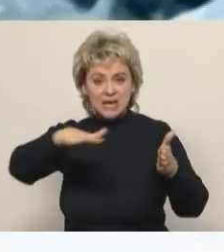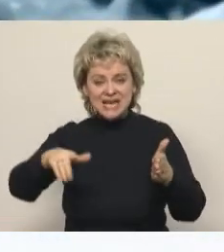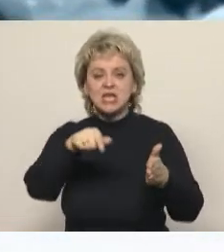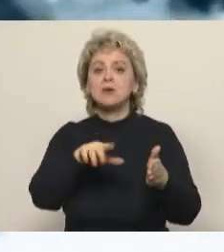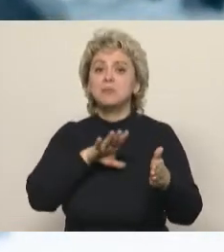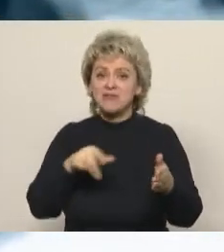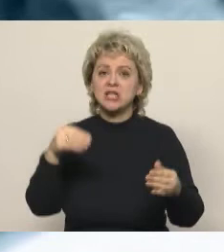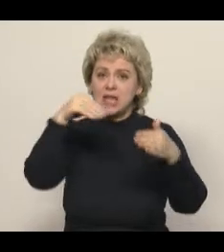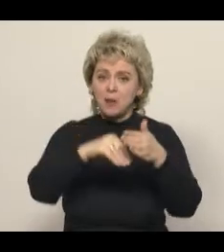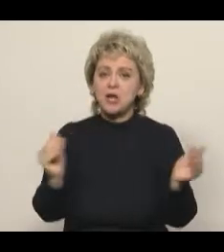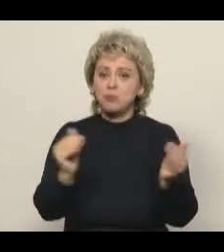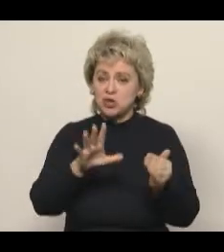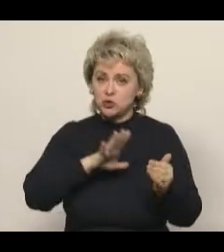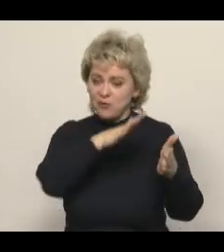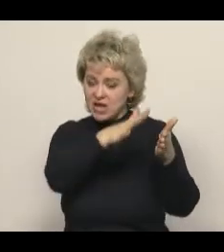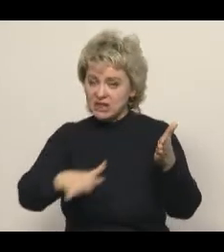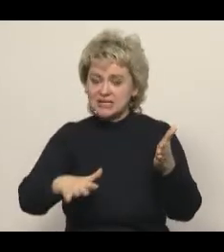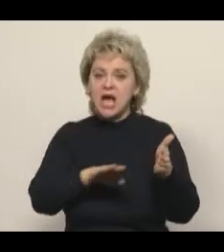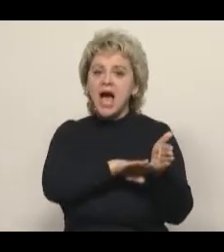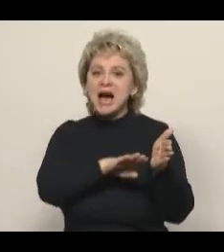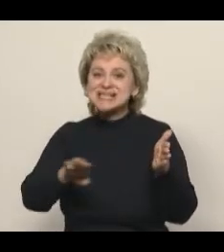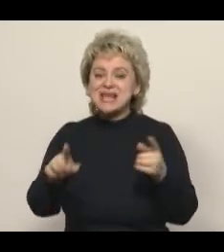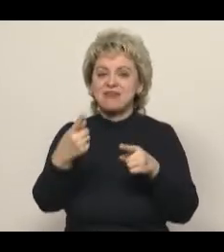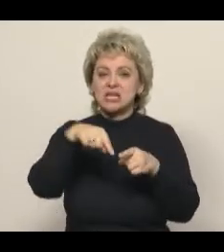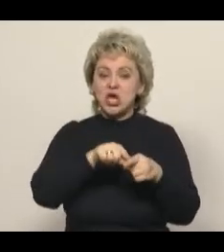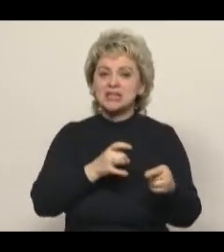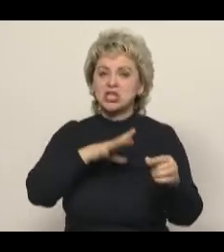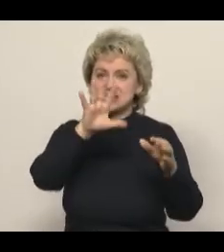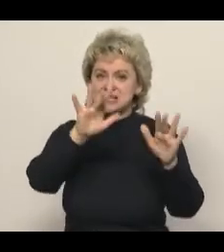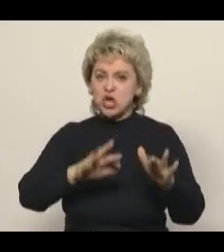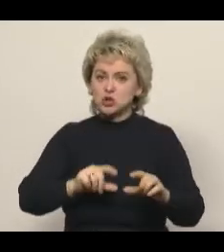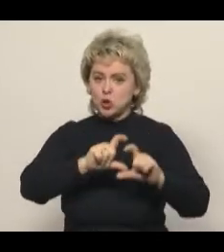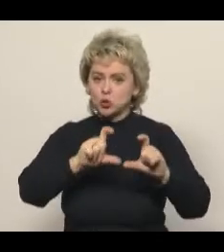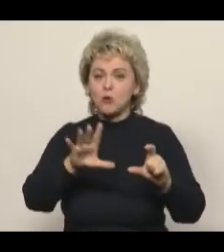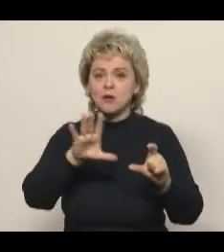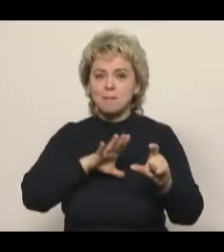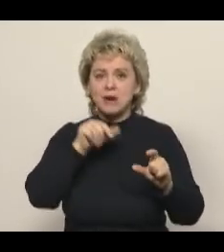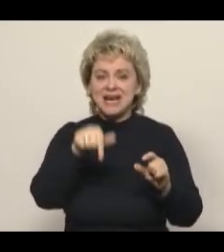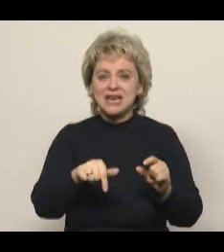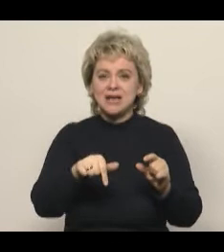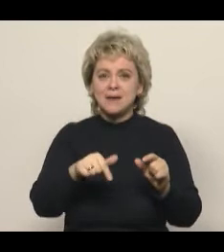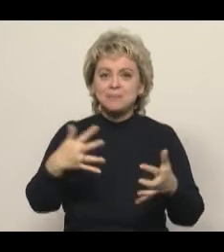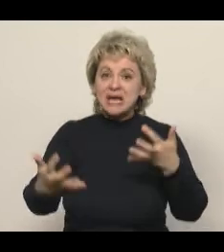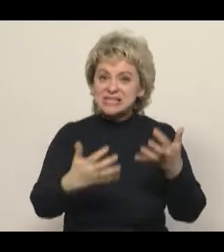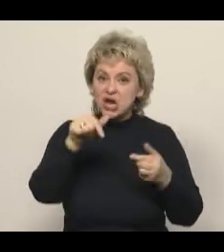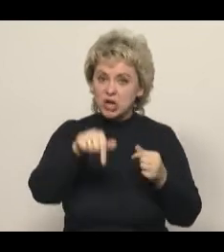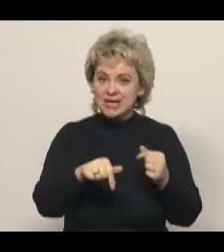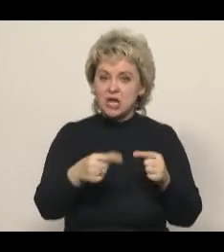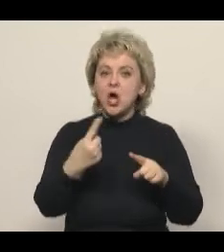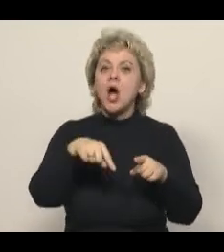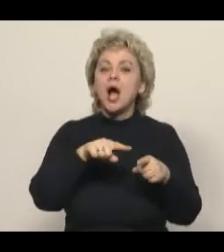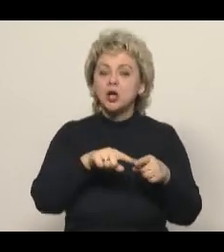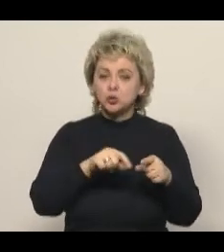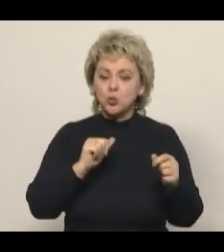при меньших накоплениях. В основании этого снежной толщи находились горизонты разрыхления,